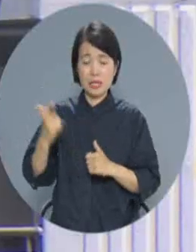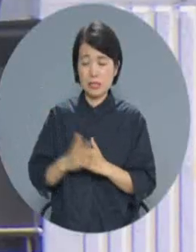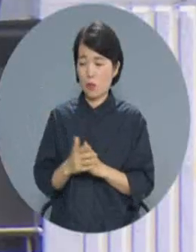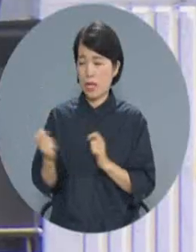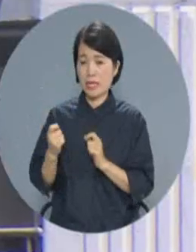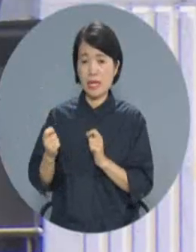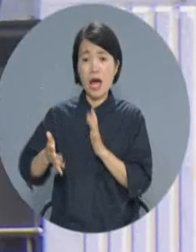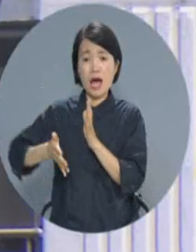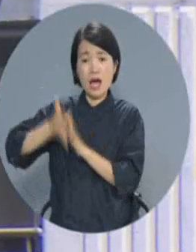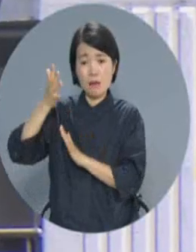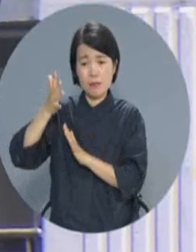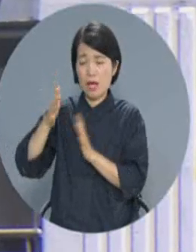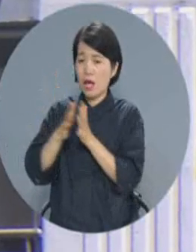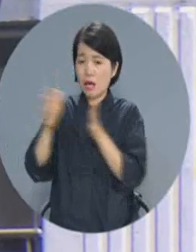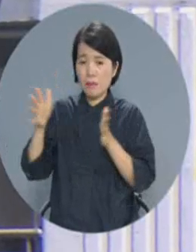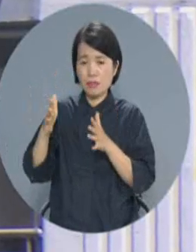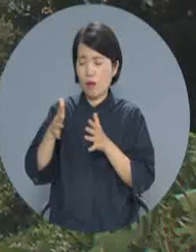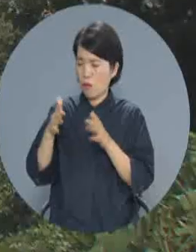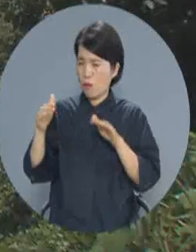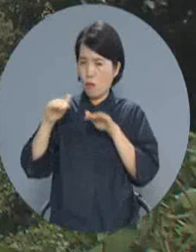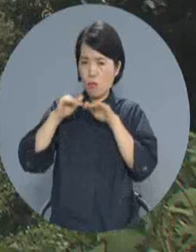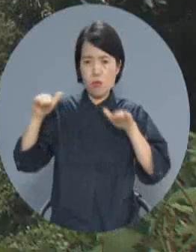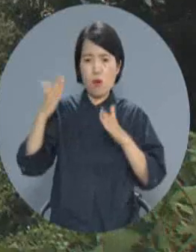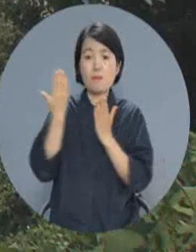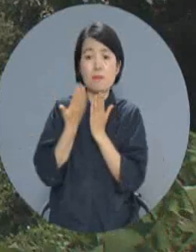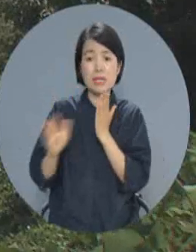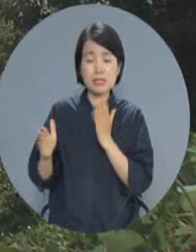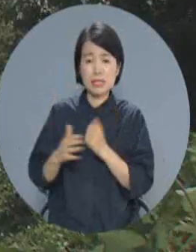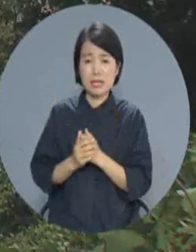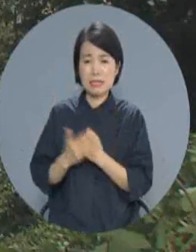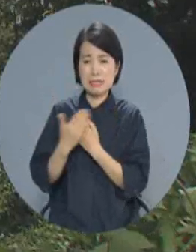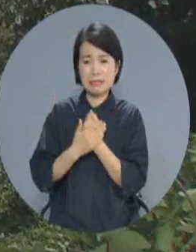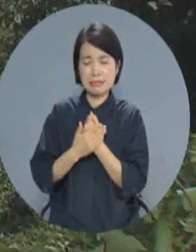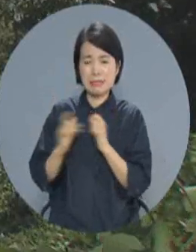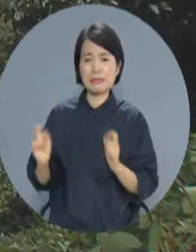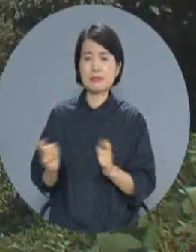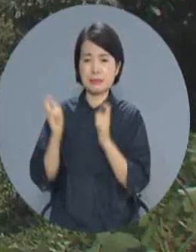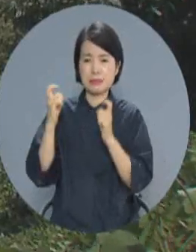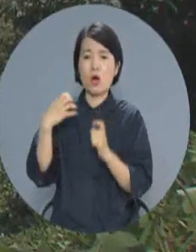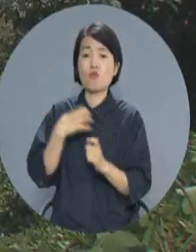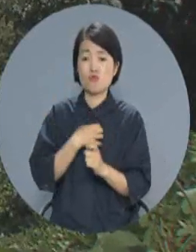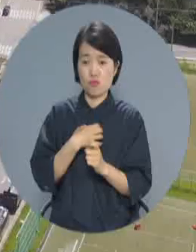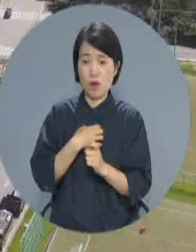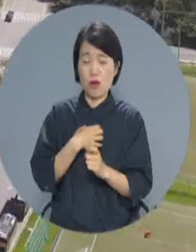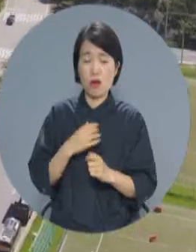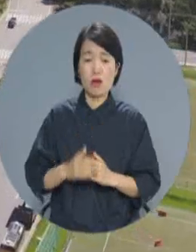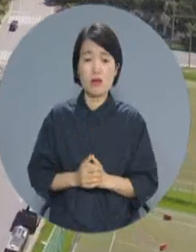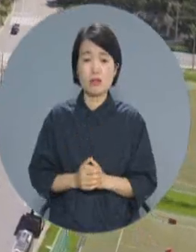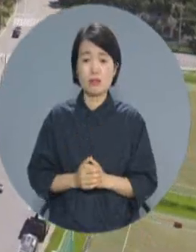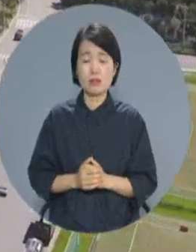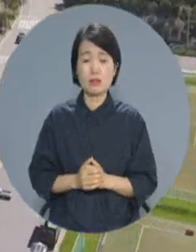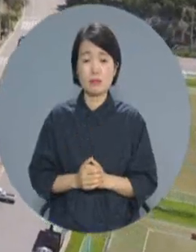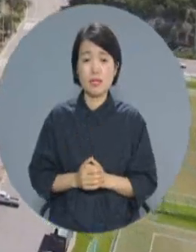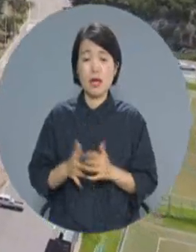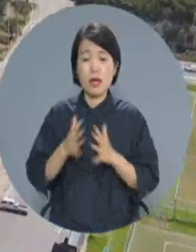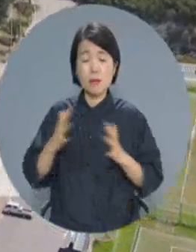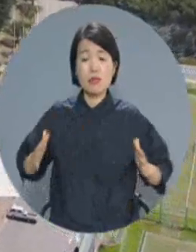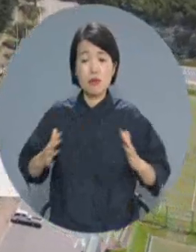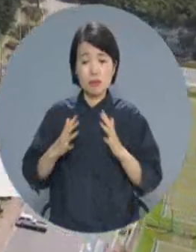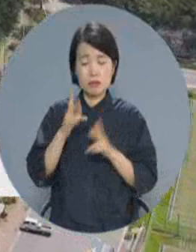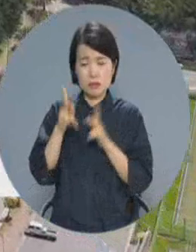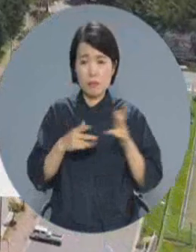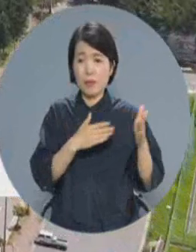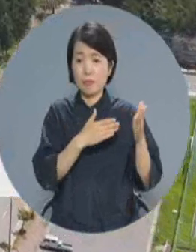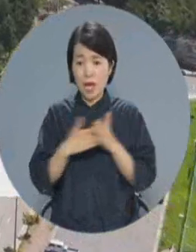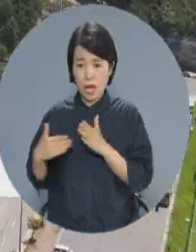인근의 아파트들과 비교해 형평성에 맞지 않아 특혜 시비가 발생할 것을 우려한 겁니다. 아파트 건설 사업 계획이